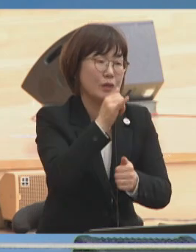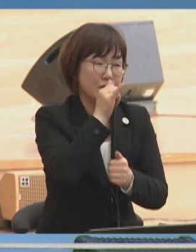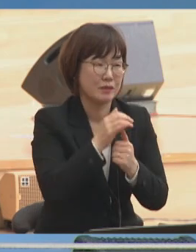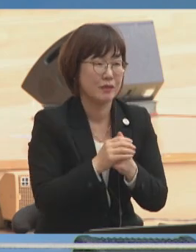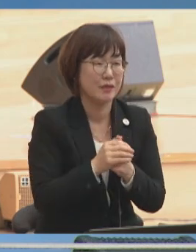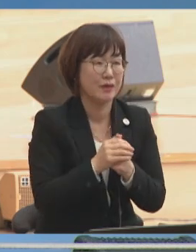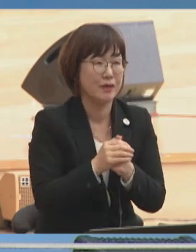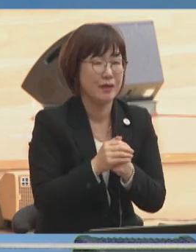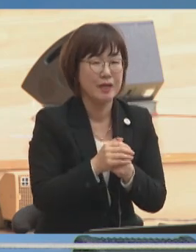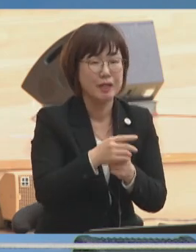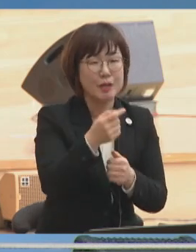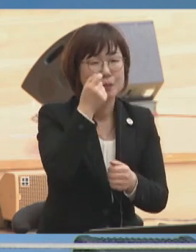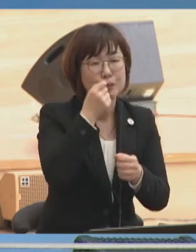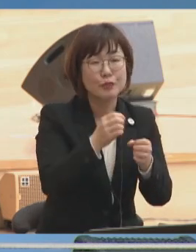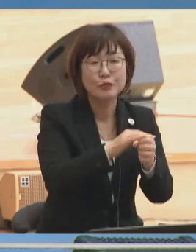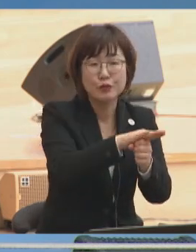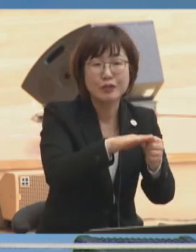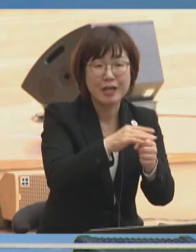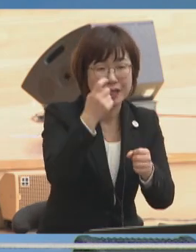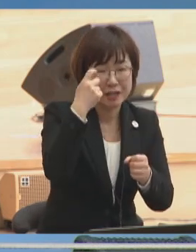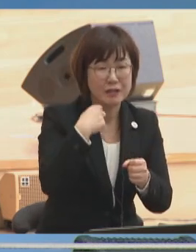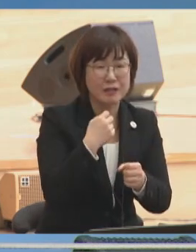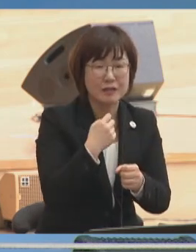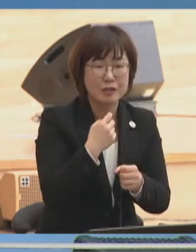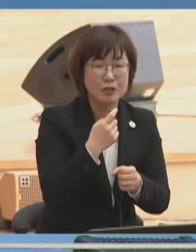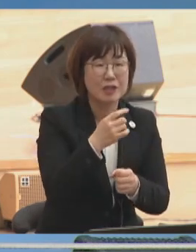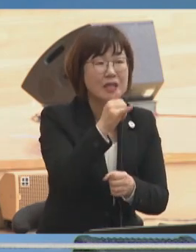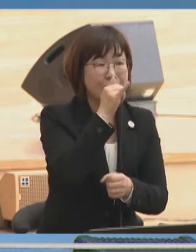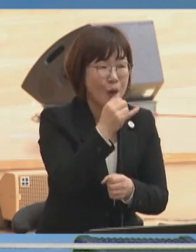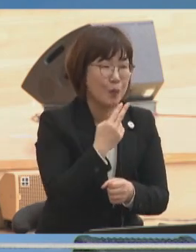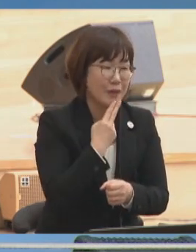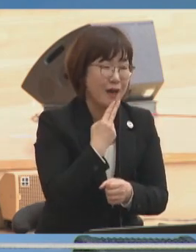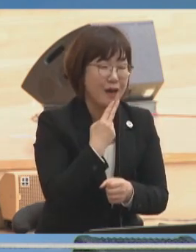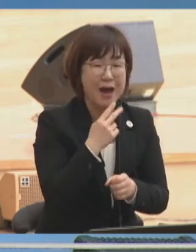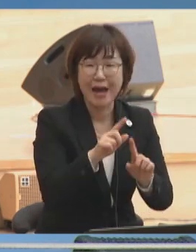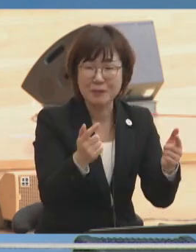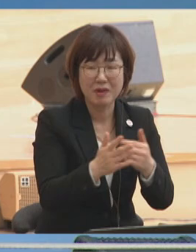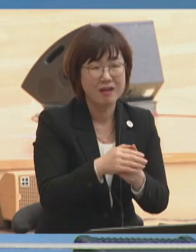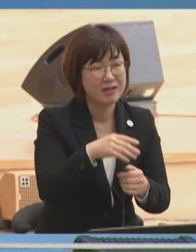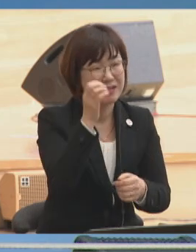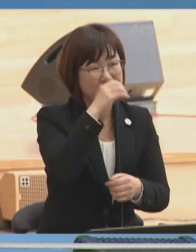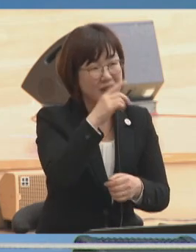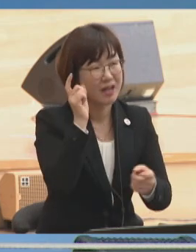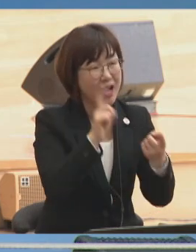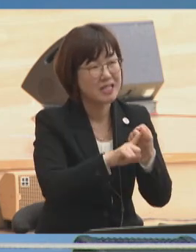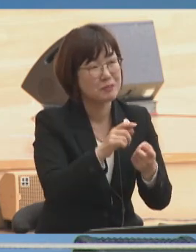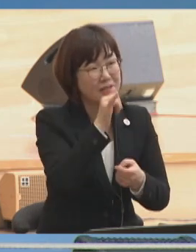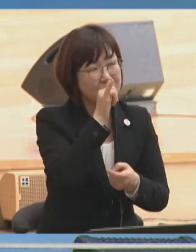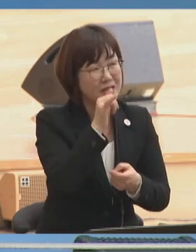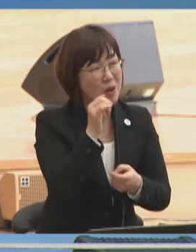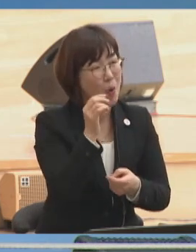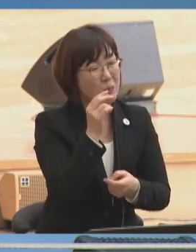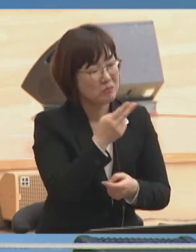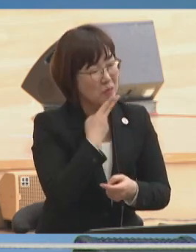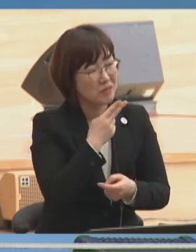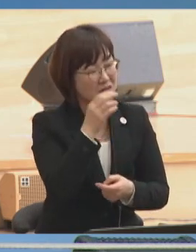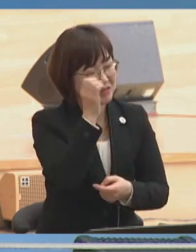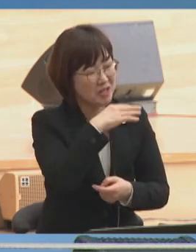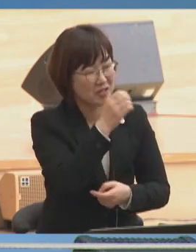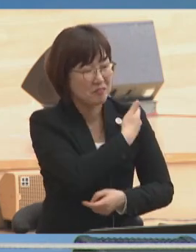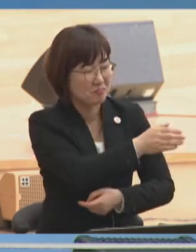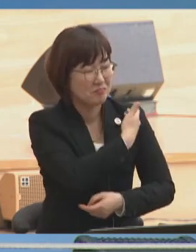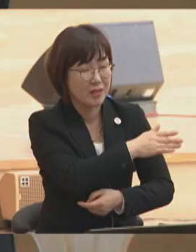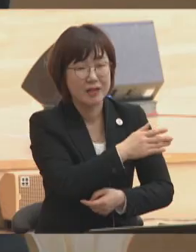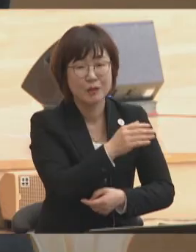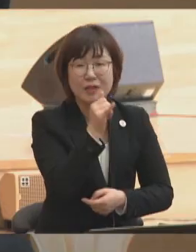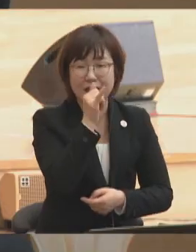불쌍히 여길 줄 아는가? 아니면 아무 관심이 없는가? 그거 테스트 하신 거죠.